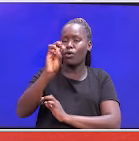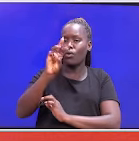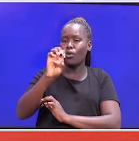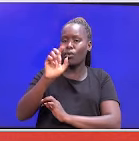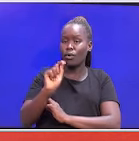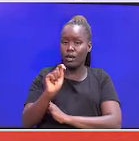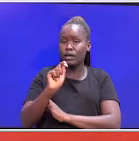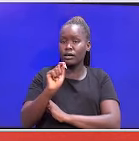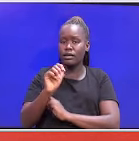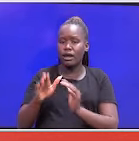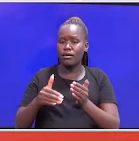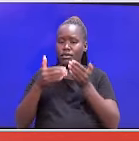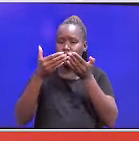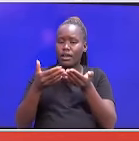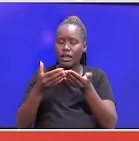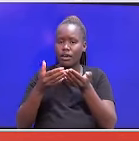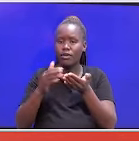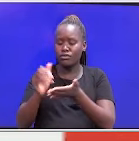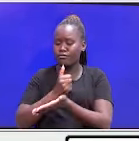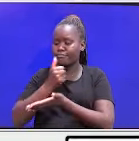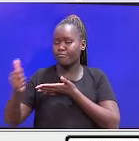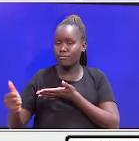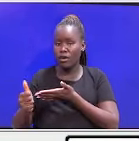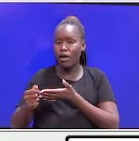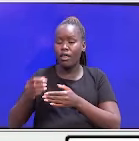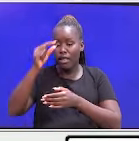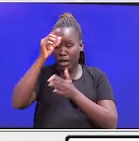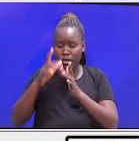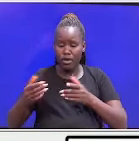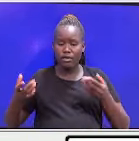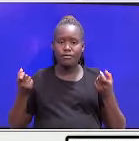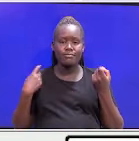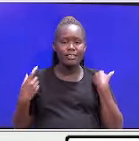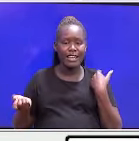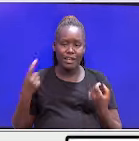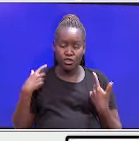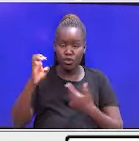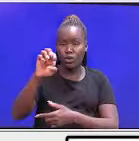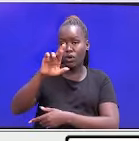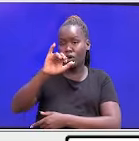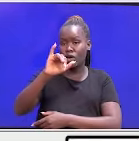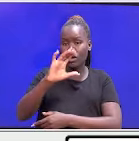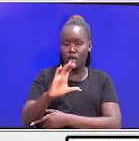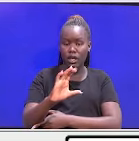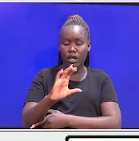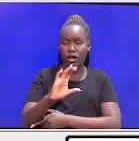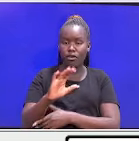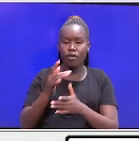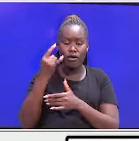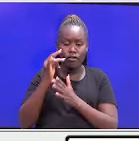hatimaye imewasilisha hoja kutaka kumtimua gavana wa Kericho Daktari Eric Mutai kwa misingi ya ukiukwaji mkubwa wa